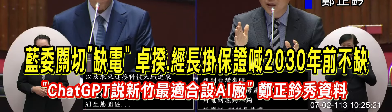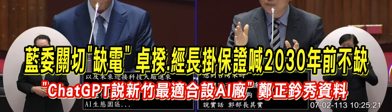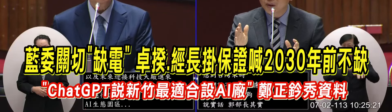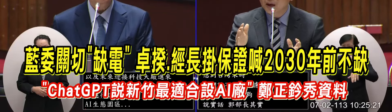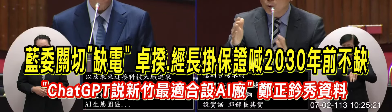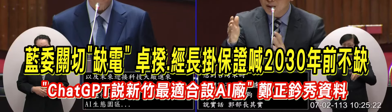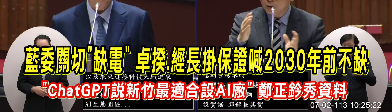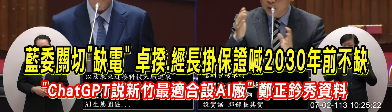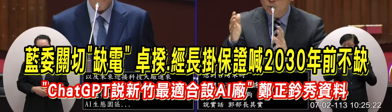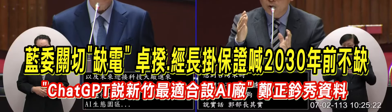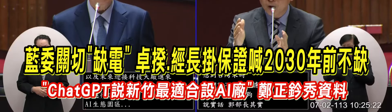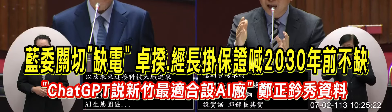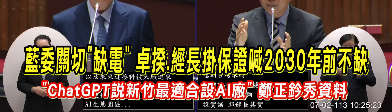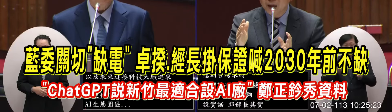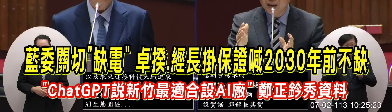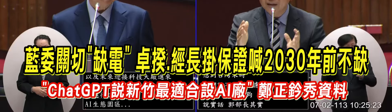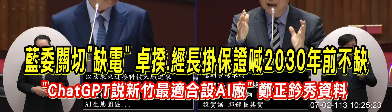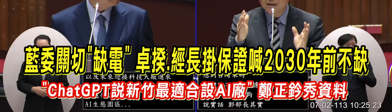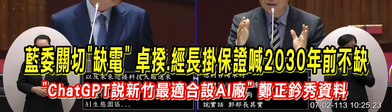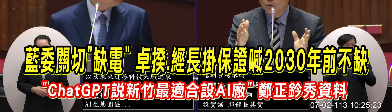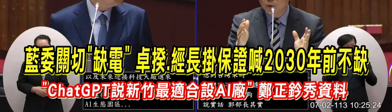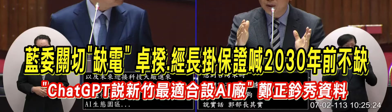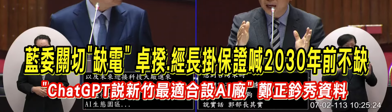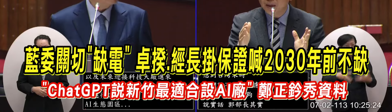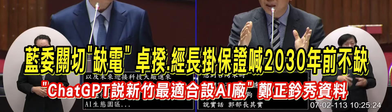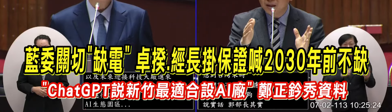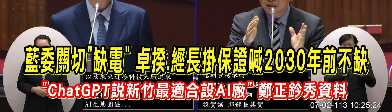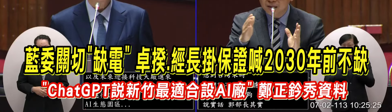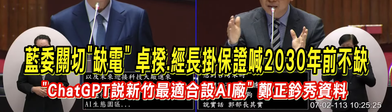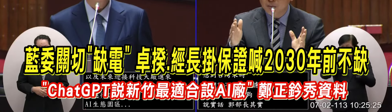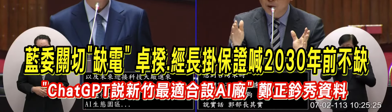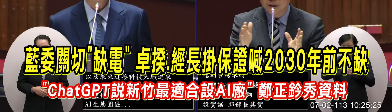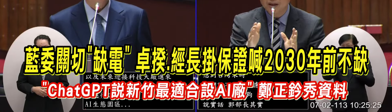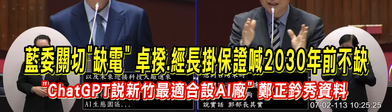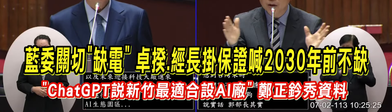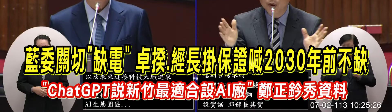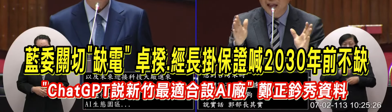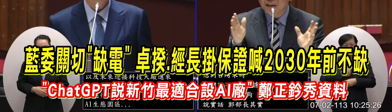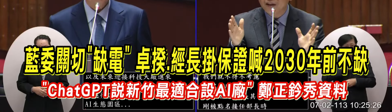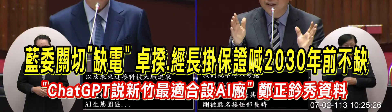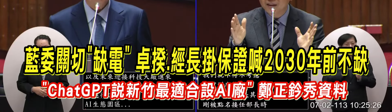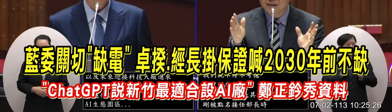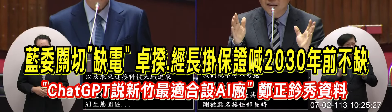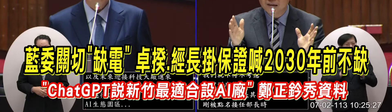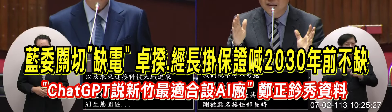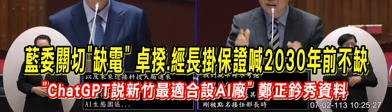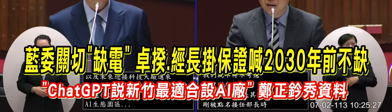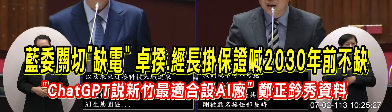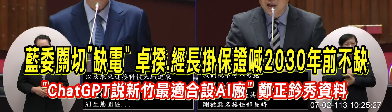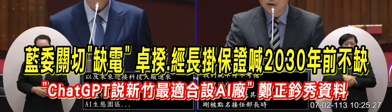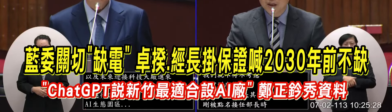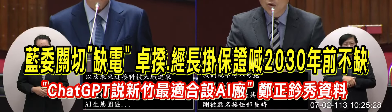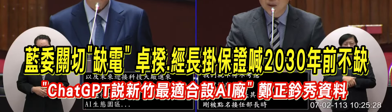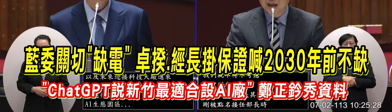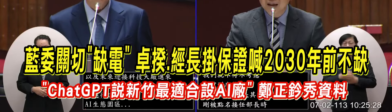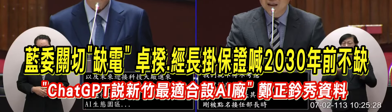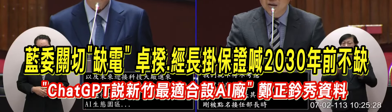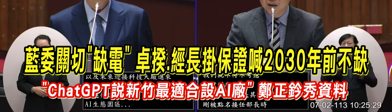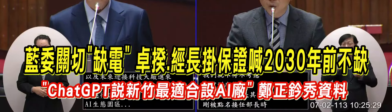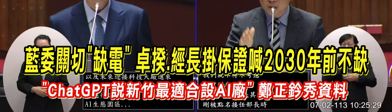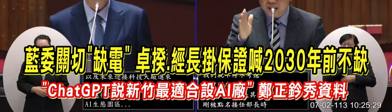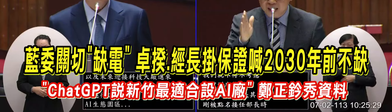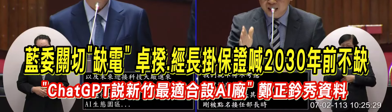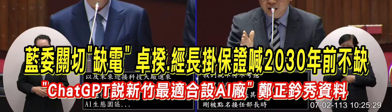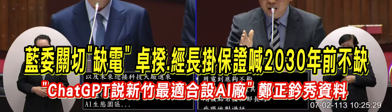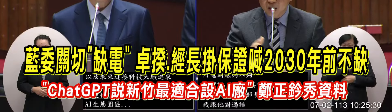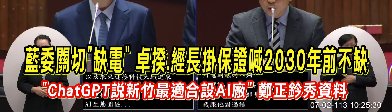的时候呢，那我跟他对过话。他当时对于台湾的核能政策保持一个相对开放的一个政策哈，就像我们看